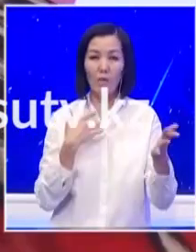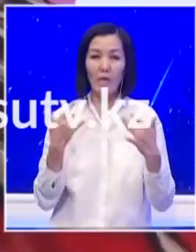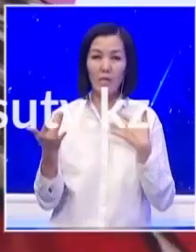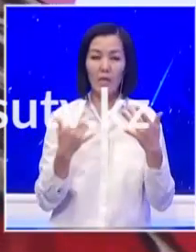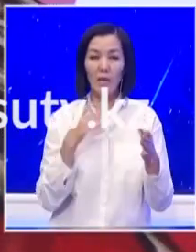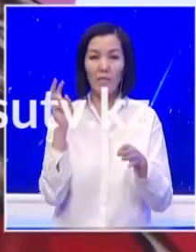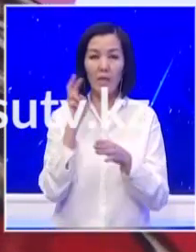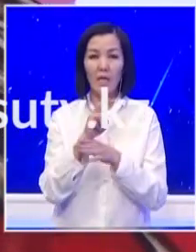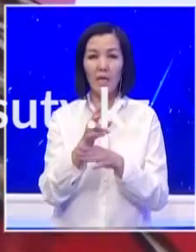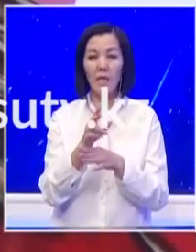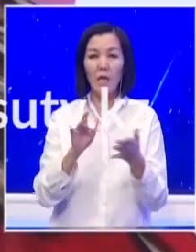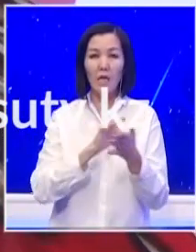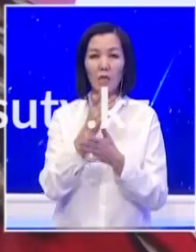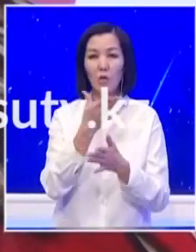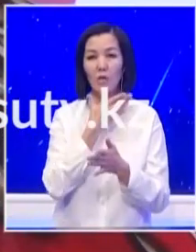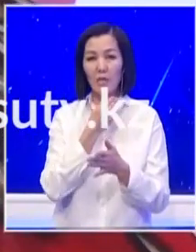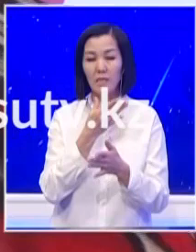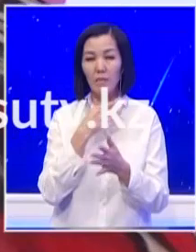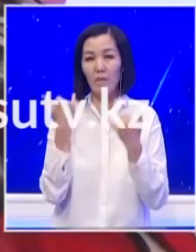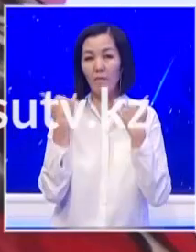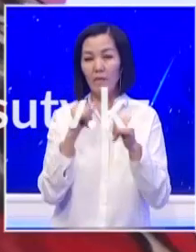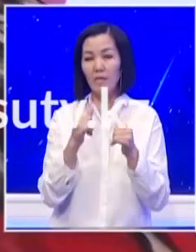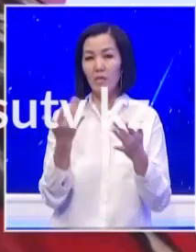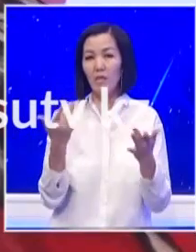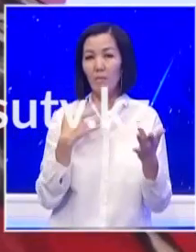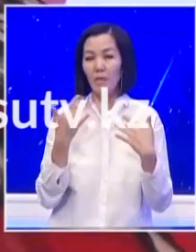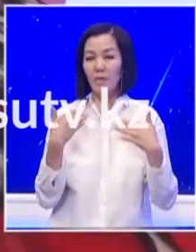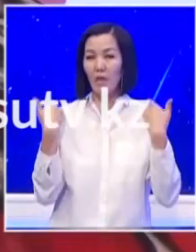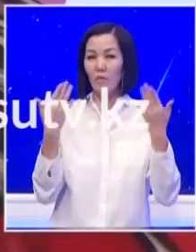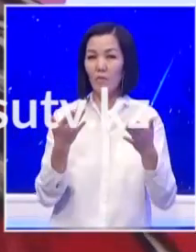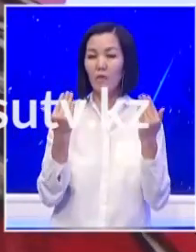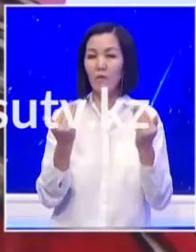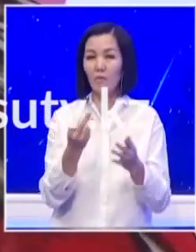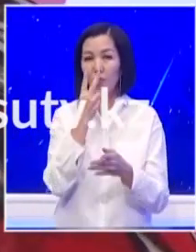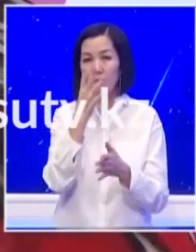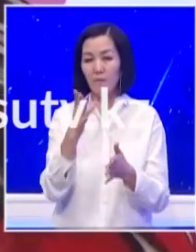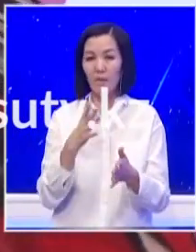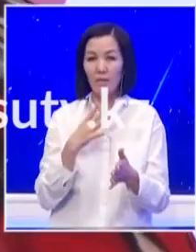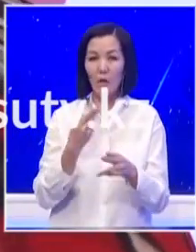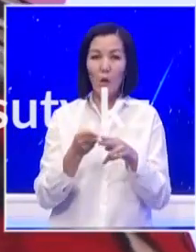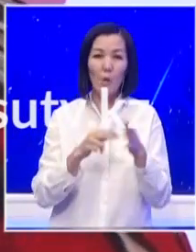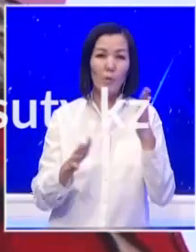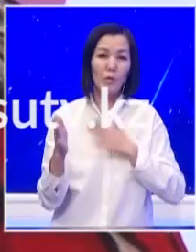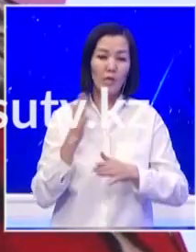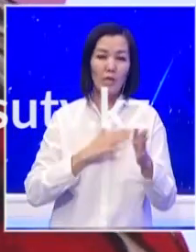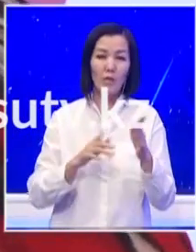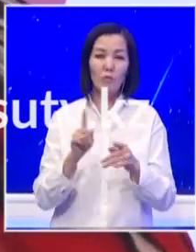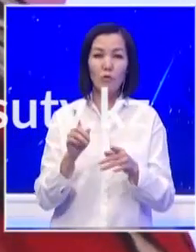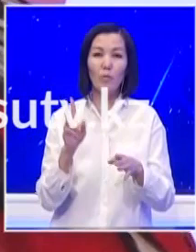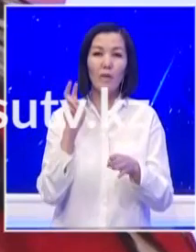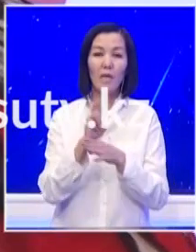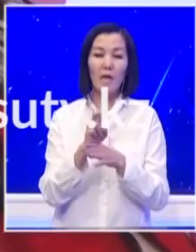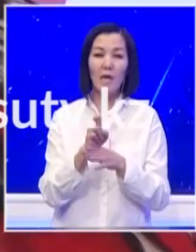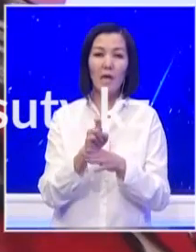я приехала из города Семей. Я восхищена постановками, которые сегодня представили. Очень рада своему приезду и